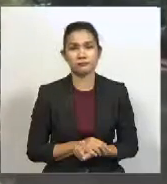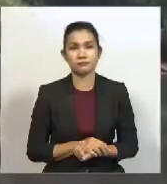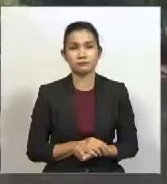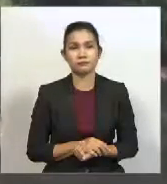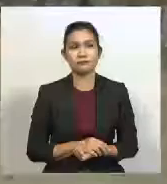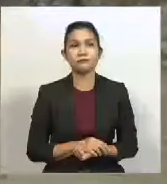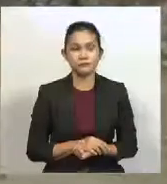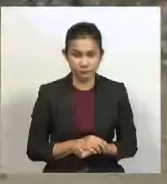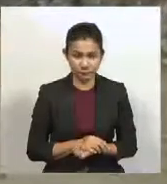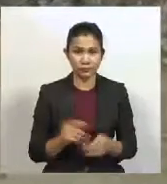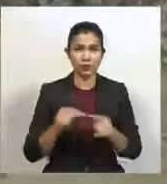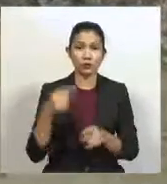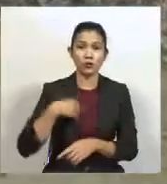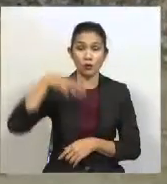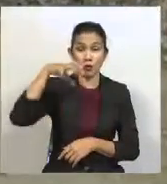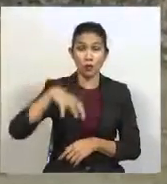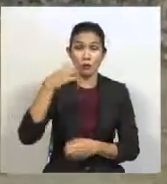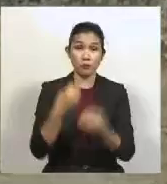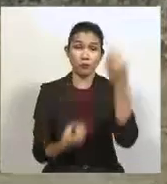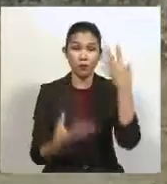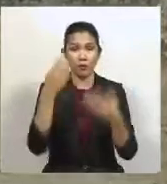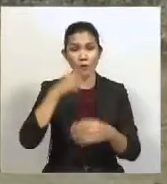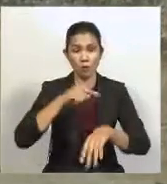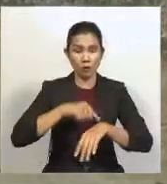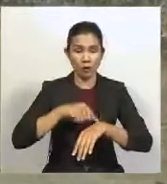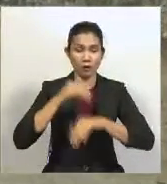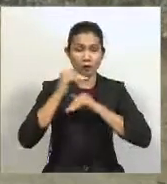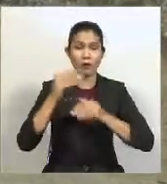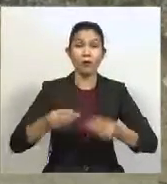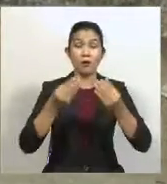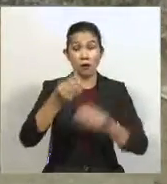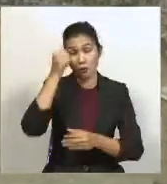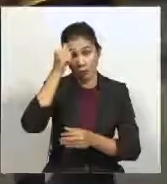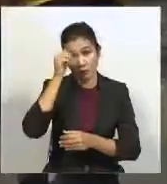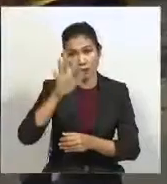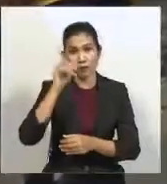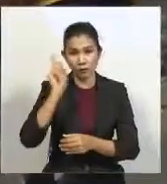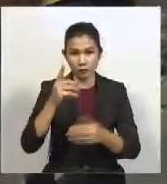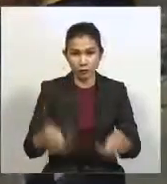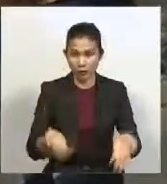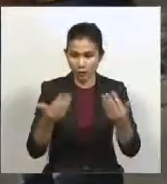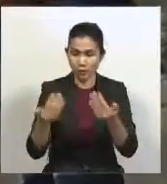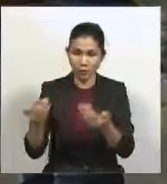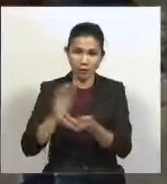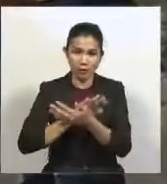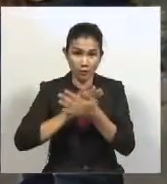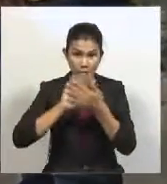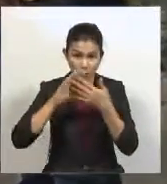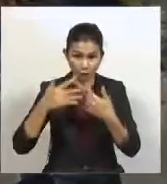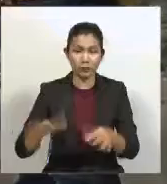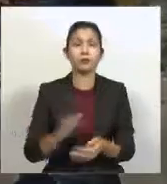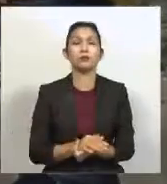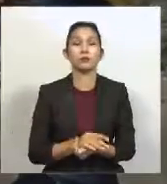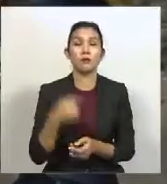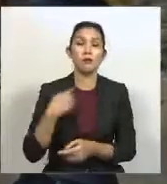หลังจากทางกรมป่าไม้ให้เวลา5วันไปจนถึงวันที่20ตุลาคมนี้ว่าจะต้องมีการรื้อถอนคอนกรีตออกทั้งหมด